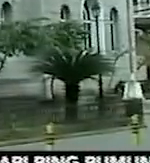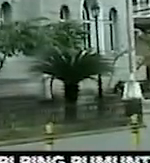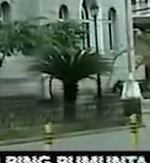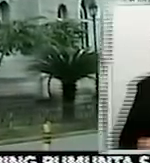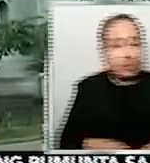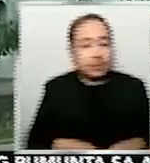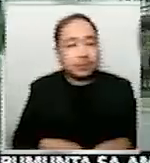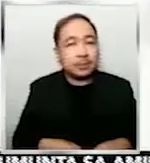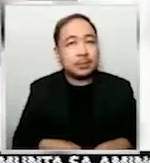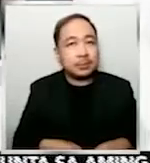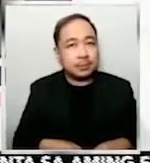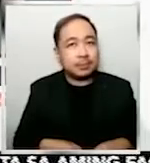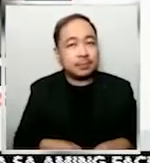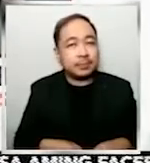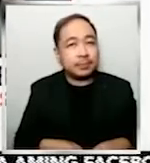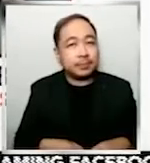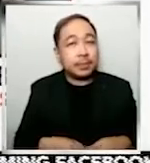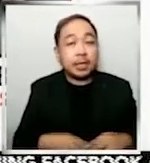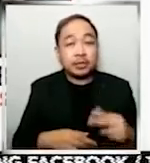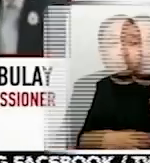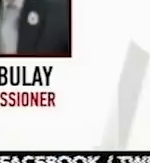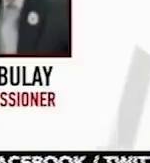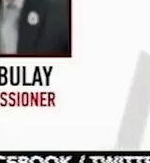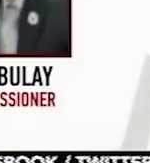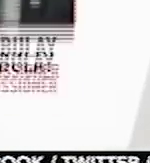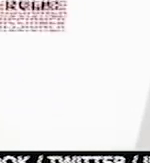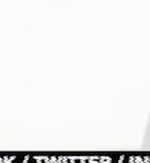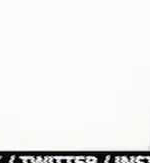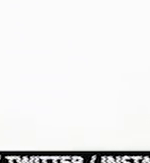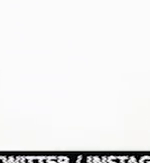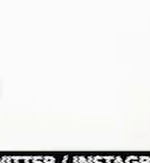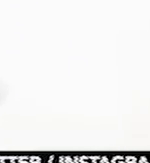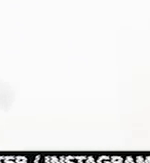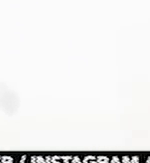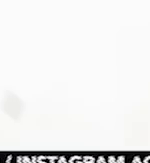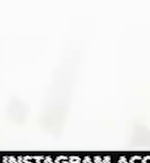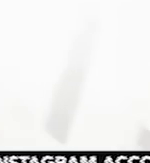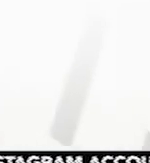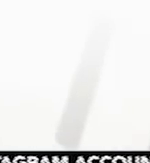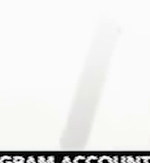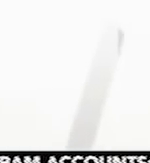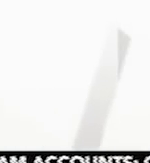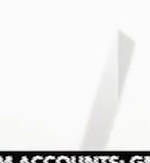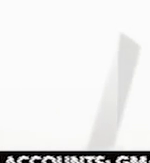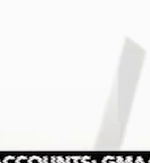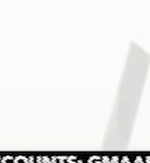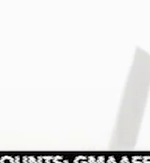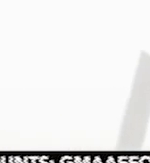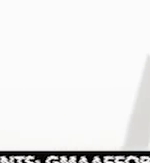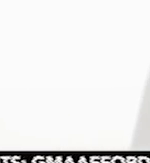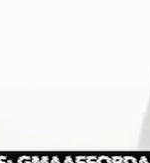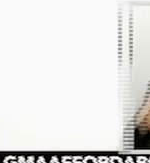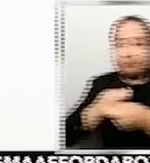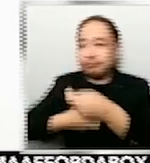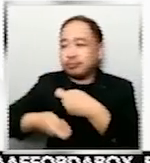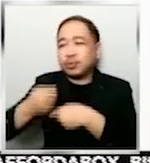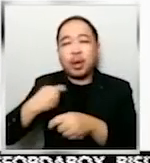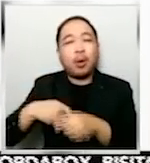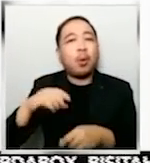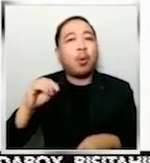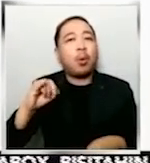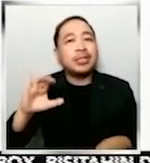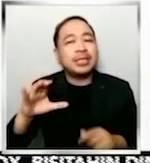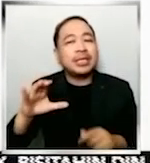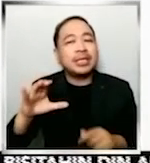Sa pagre-retiro ng tatlong miyembro ng COMELEC Unbank, si Commissioner Socorro Inting na ang acting chairperson ng COMELEC dahil siya ang